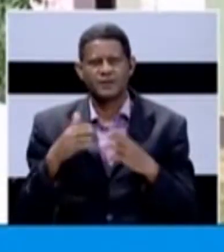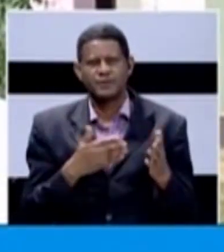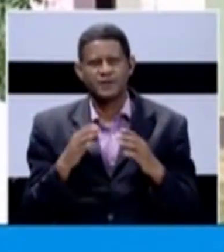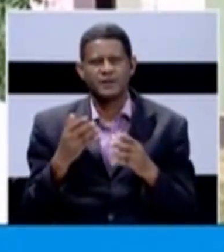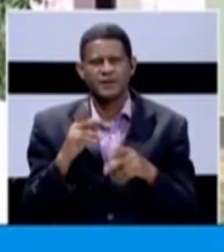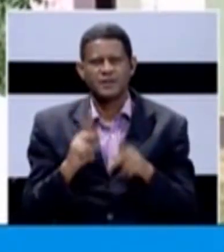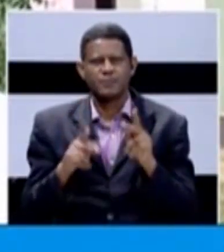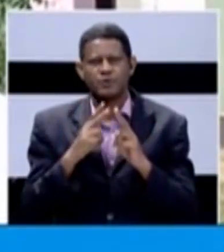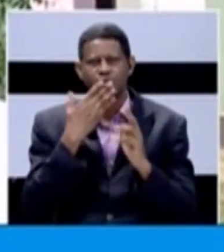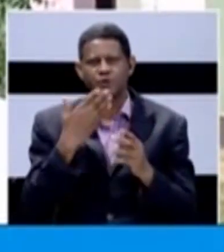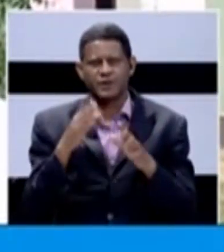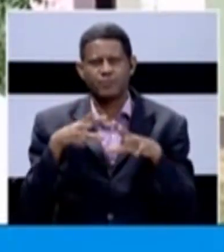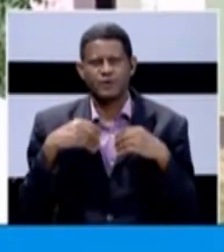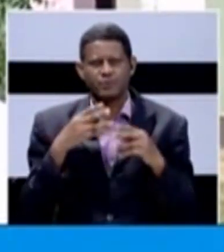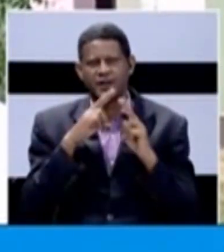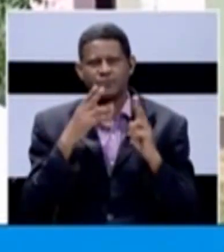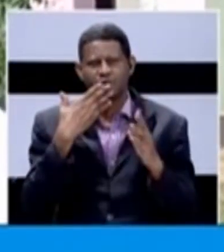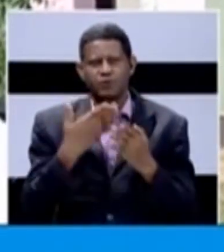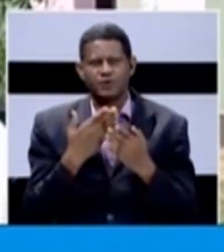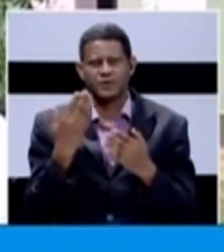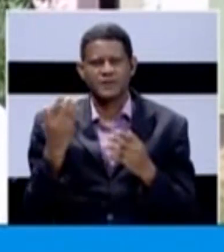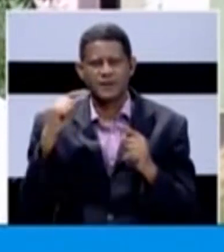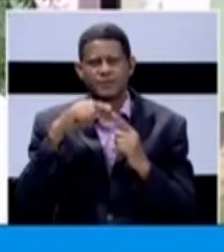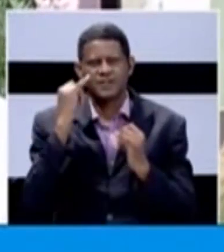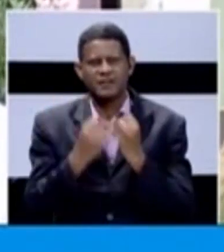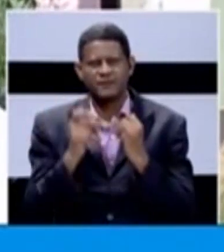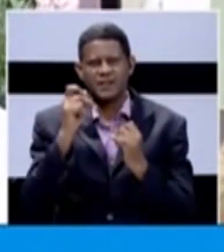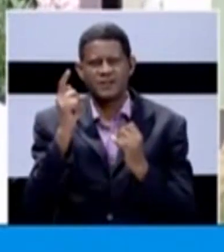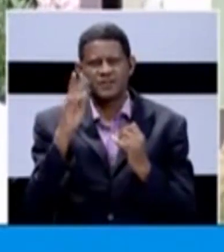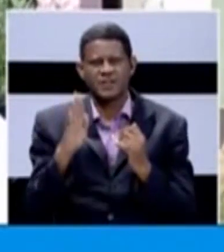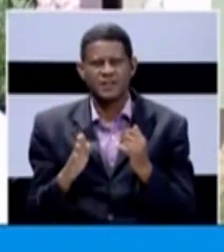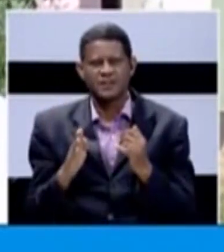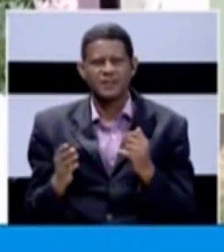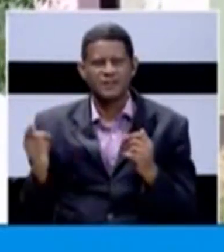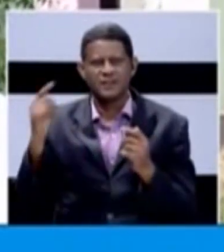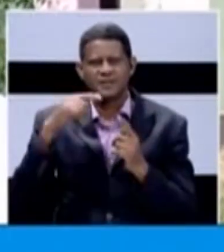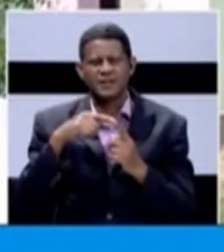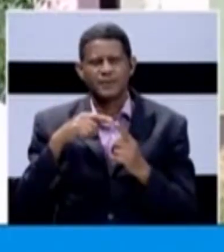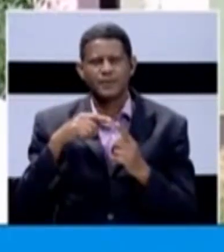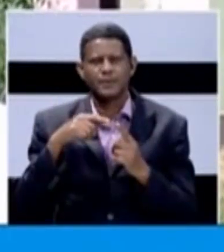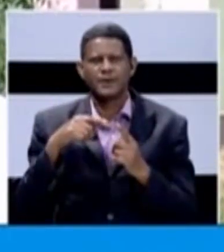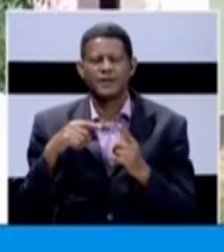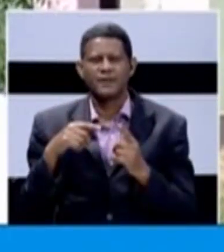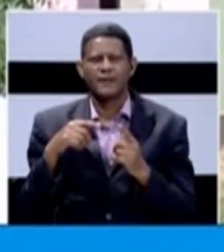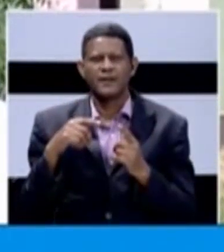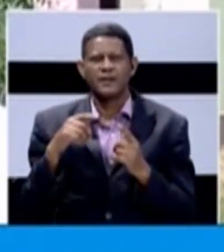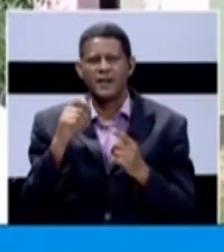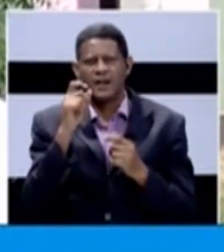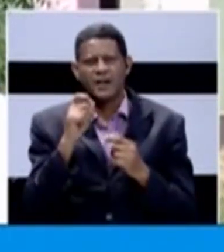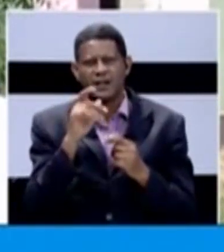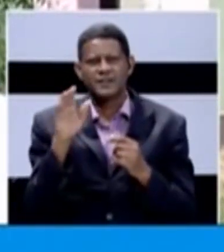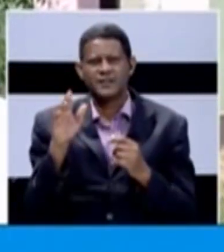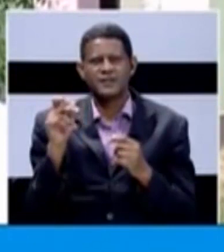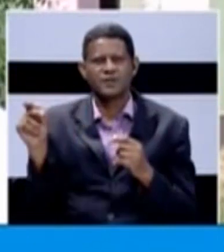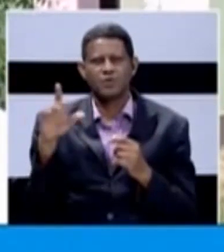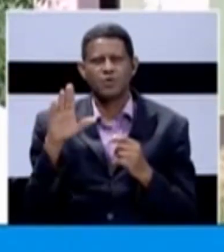ፅቡቅ ነገር ተቐቢልና ብጣዕሚ ፅቡቅ እዩ ነሩ። እስካብ ጫፍ ዳንሻ ከይድና ኢና እስካብዚ እውን እስካብ ጫፍ ተከዘ ካብ ዓዲጎሹ ከይድና ኢና